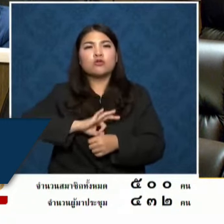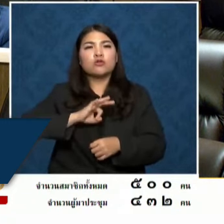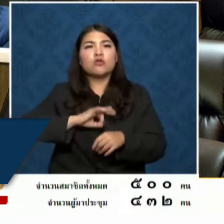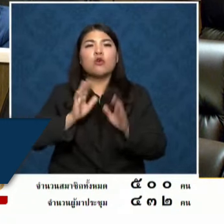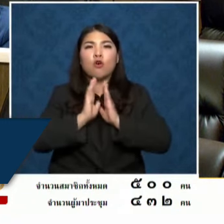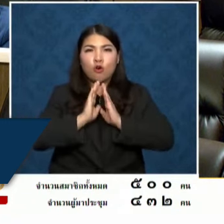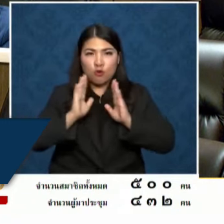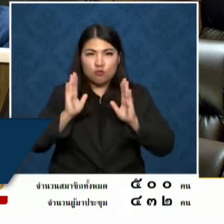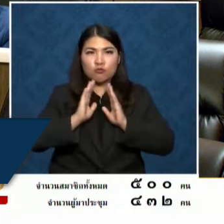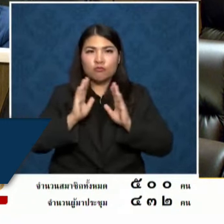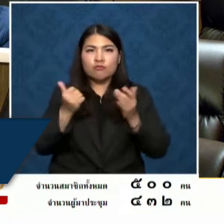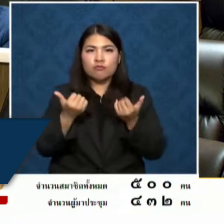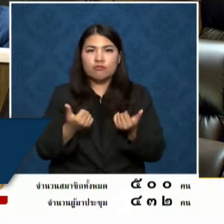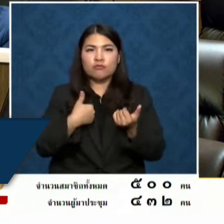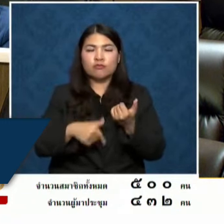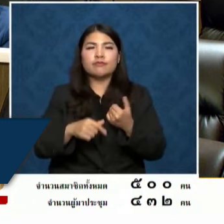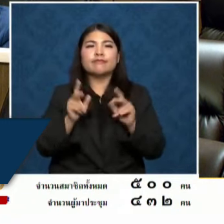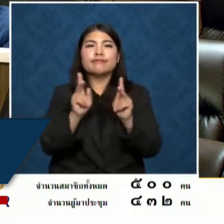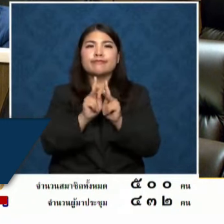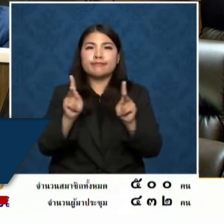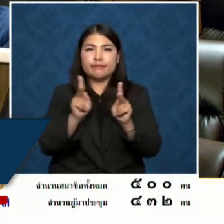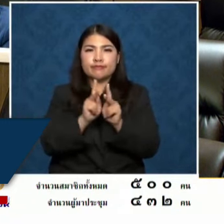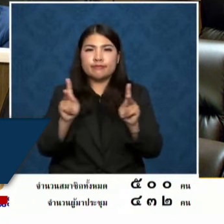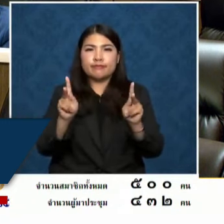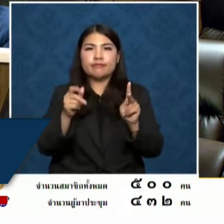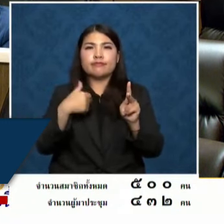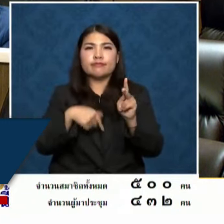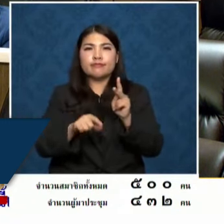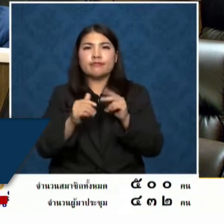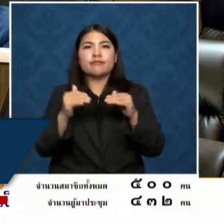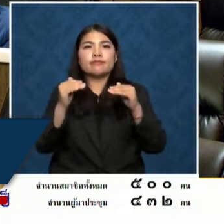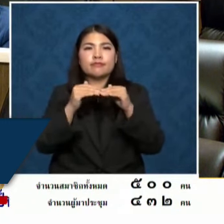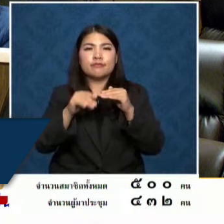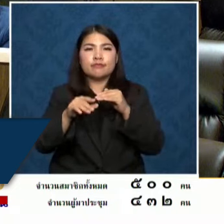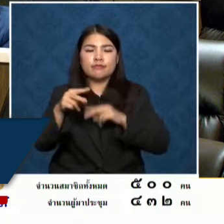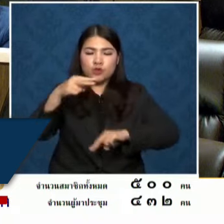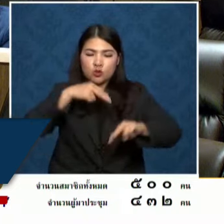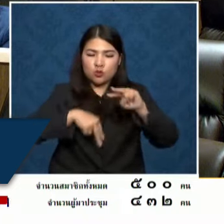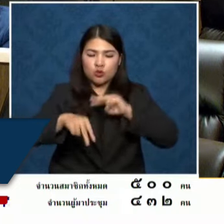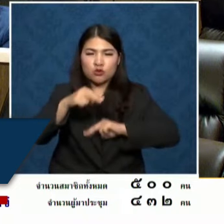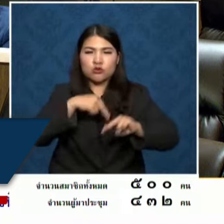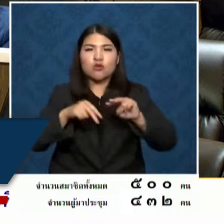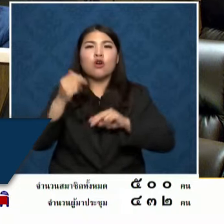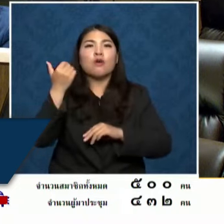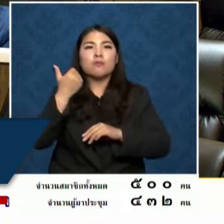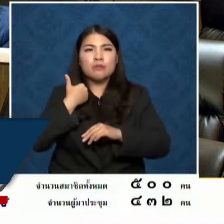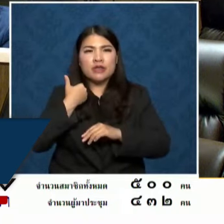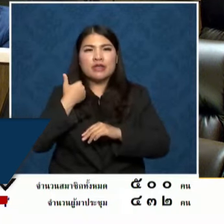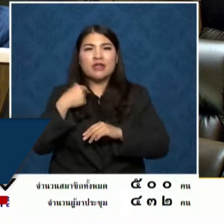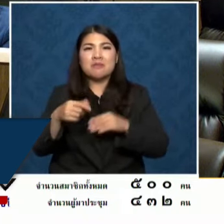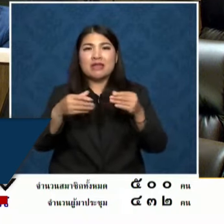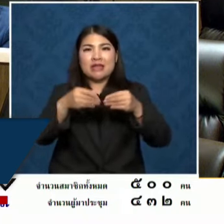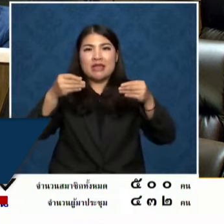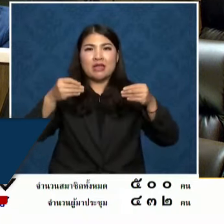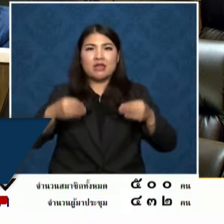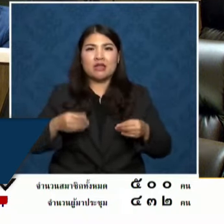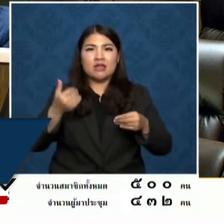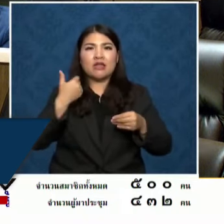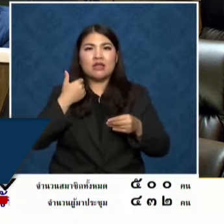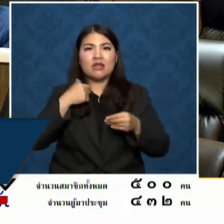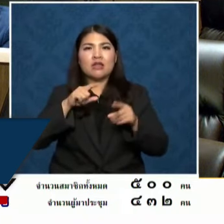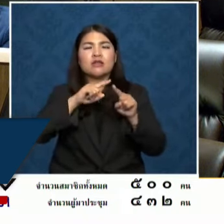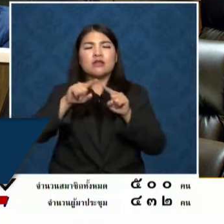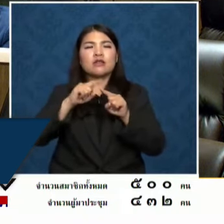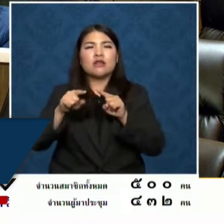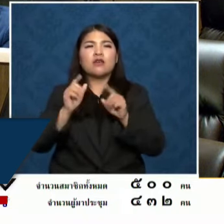ชมคณะกรรมการสิทธิมนุษยชนแห่งชาตินะครับที่ได้ไปทำการตรวจสอบเรื่องนี้และมีรายงานเล่มนี้ออกมา